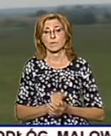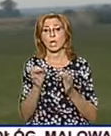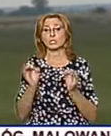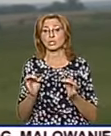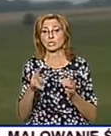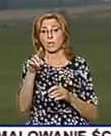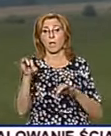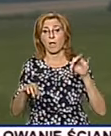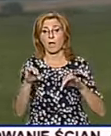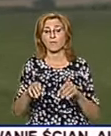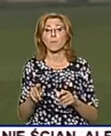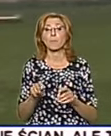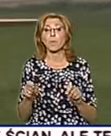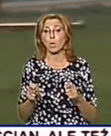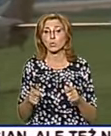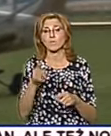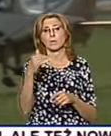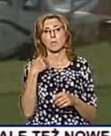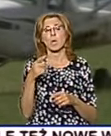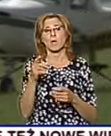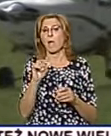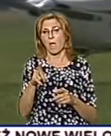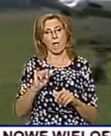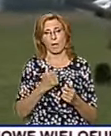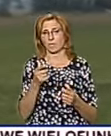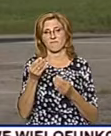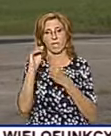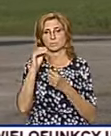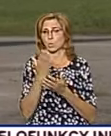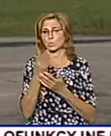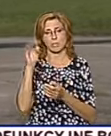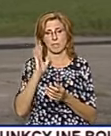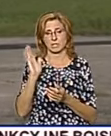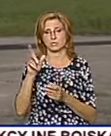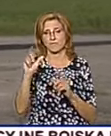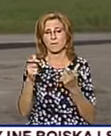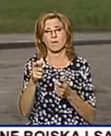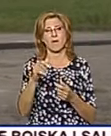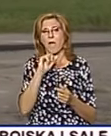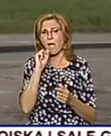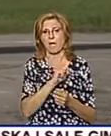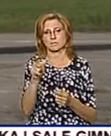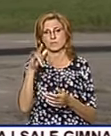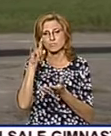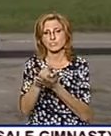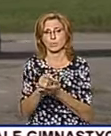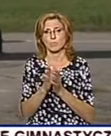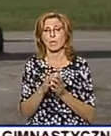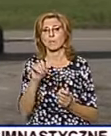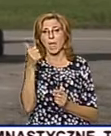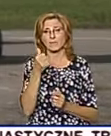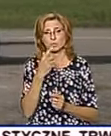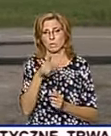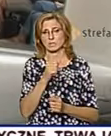Dzisiejsza konferencja w Piotrkowie została zorganizowana po to, by takich pożegnań więcej nie było, by uniknąć kolejnych katastrof. Pierwszy, smutny